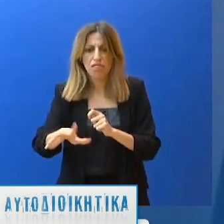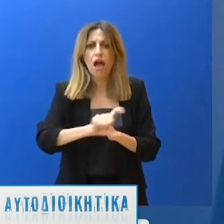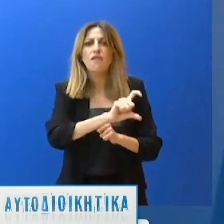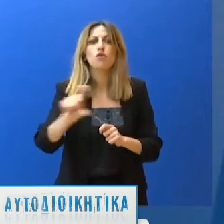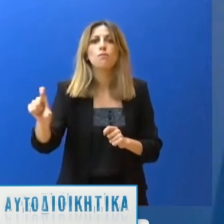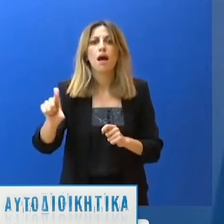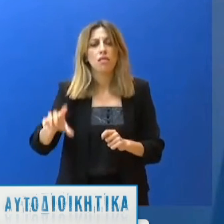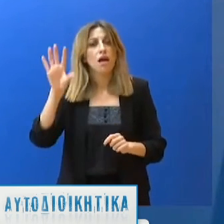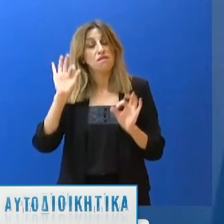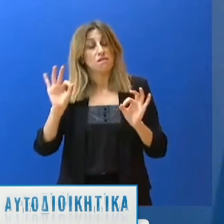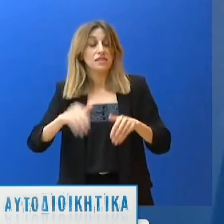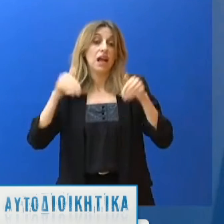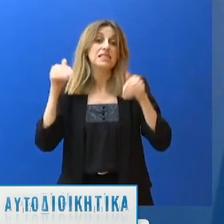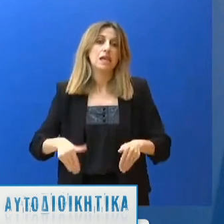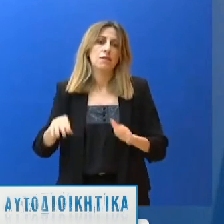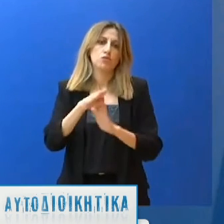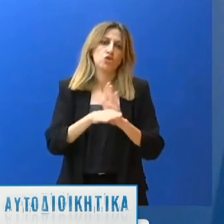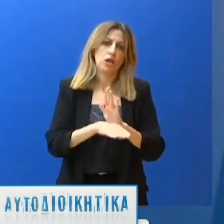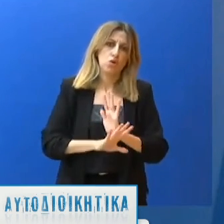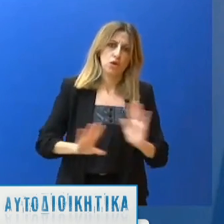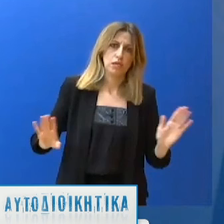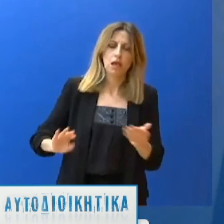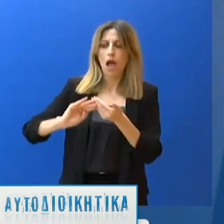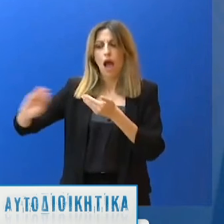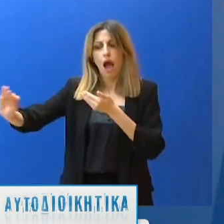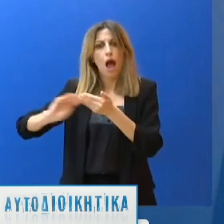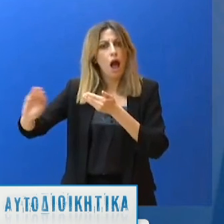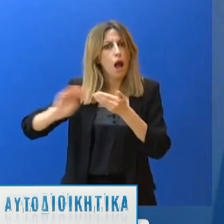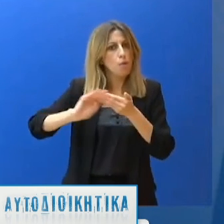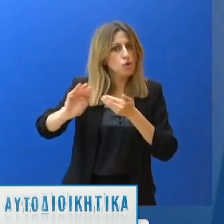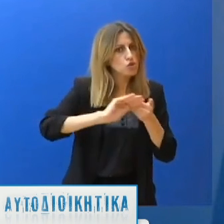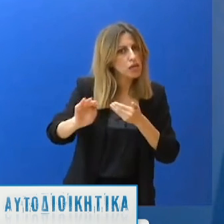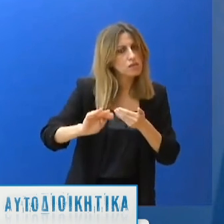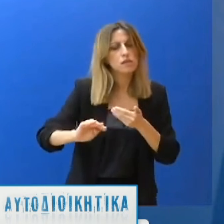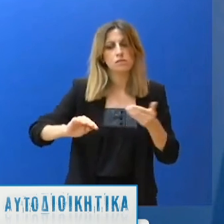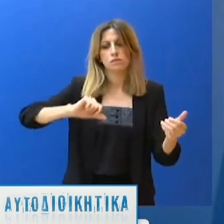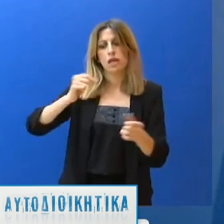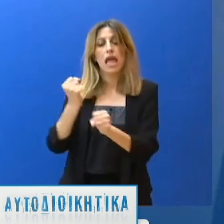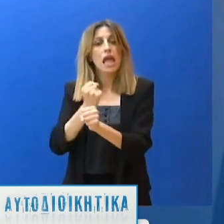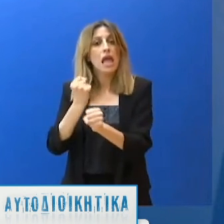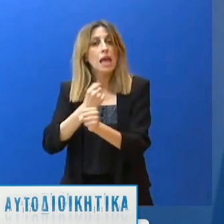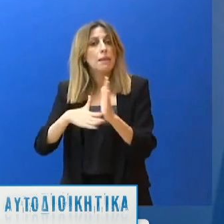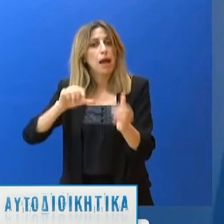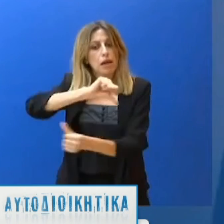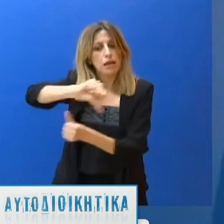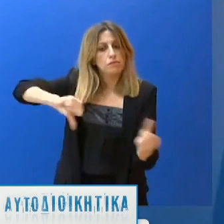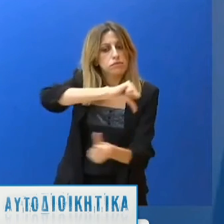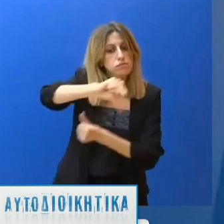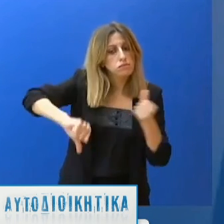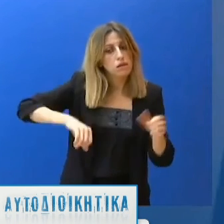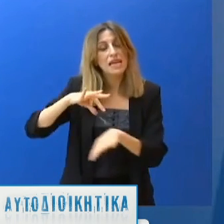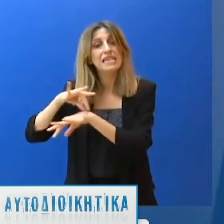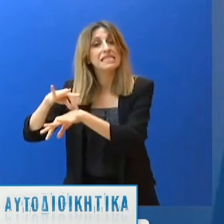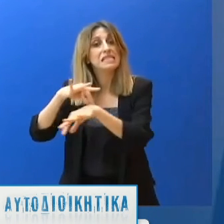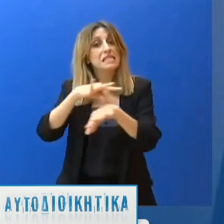ΕΟΔΗ ως προς τις αποστάσεις, τη δυναμικότητα, την εκπεριτροπής λειτουργία, τα μέτρα προστασίας των συνοδών και άλλα τα οποία